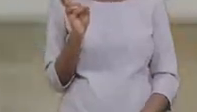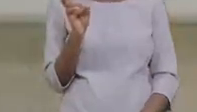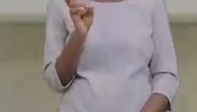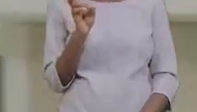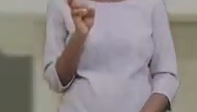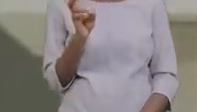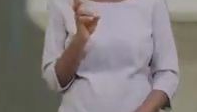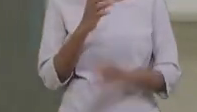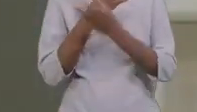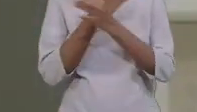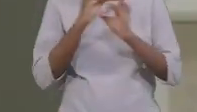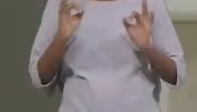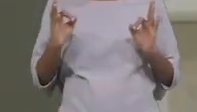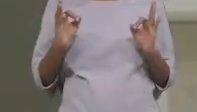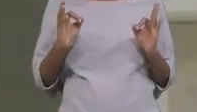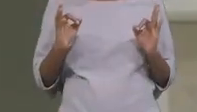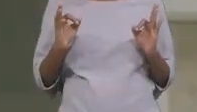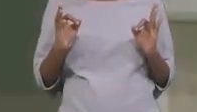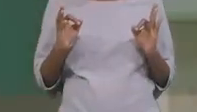Septièmement,